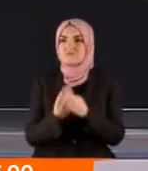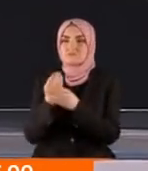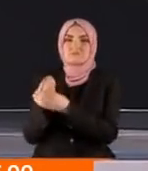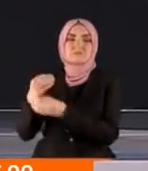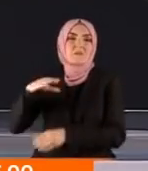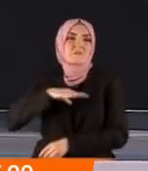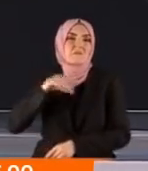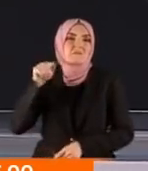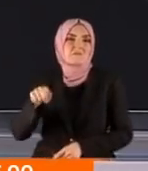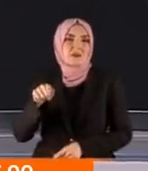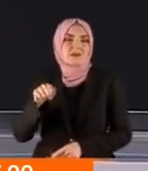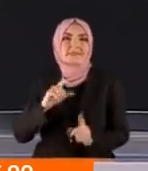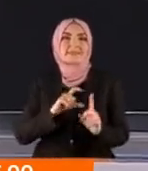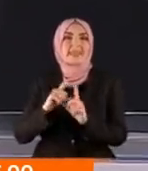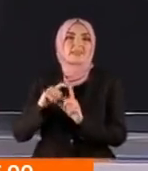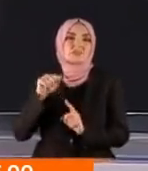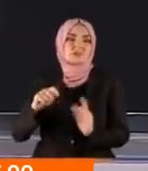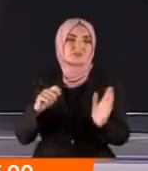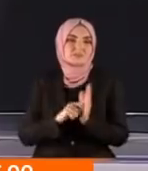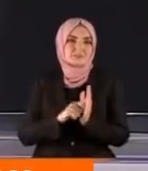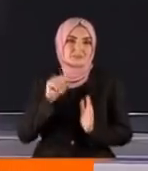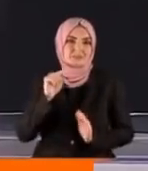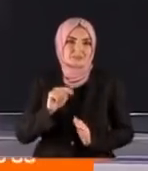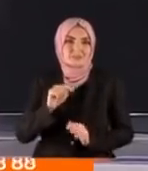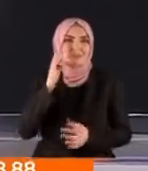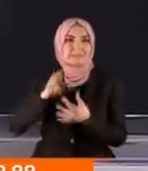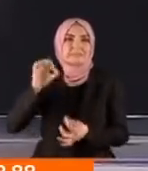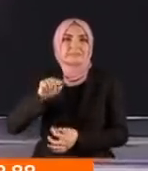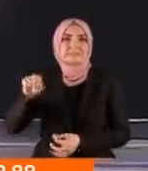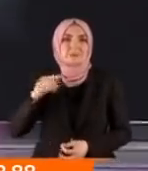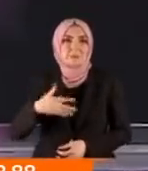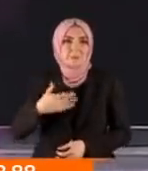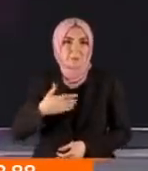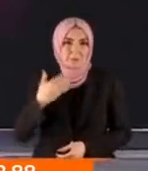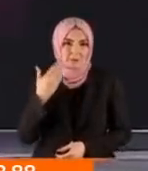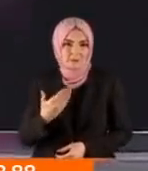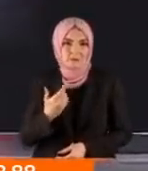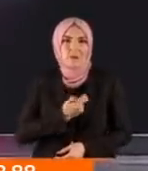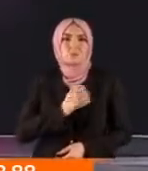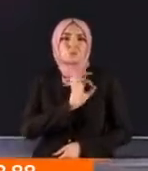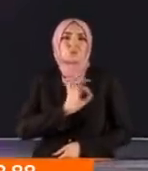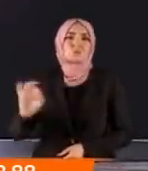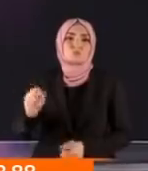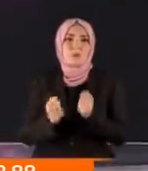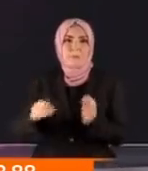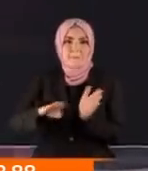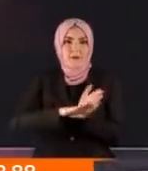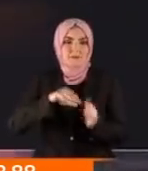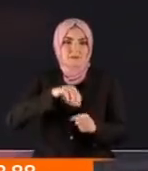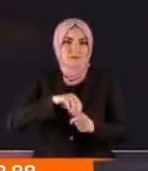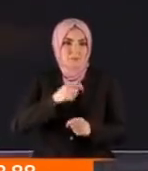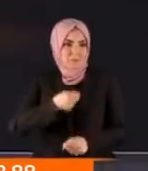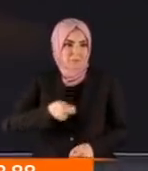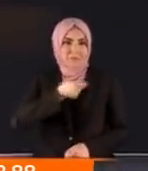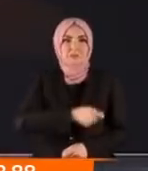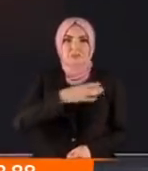bahsediyorum. İnsanlar tedirgin, korku içinde. Araç parkında hukuksuz yere para ödemek zorunda kalıyorlar. Ödemeyenlerse aracıyla